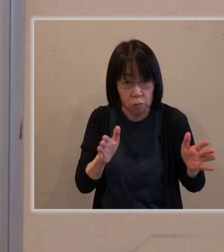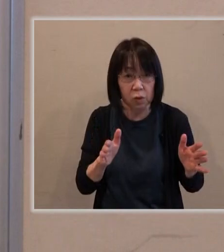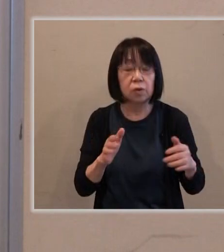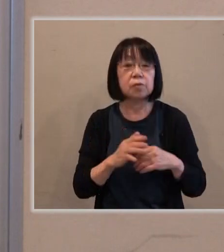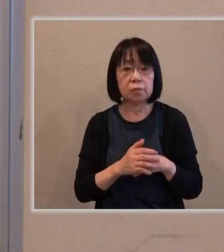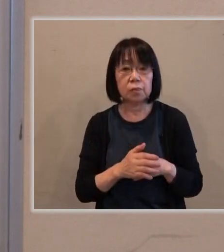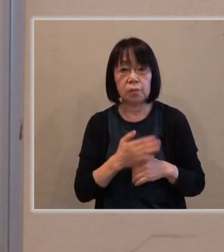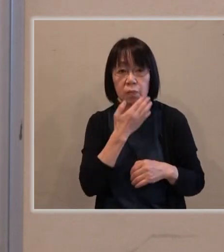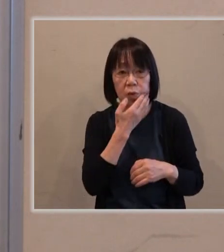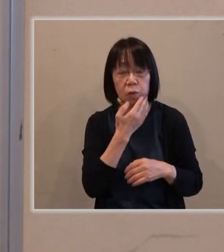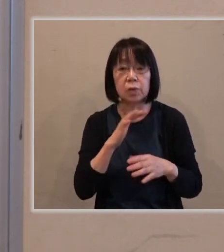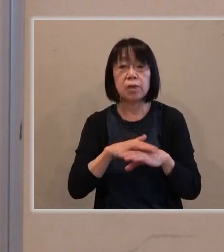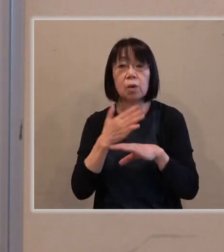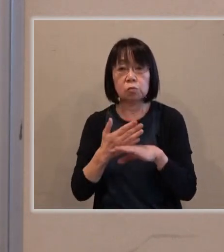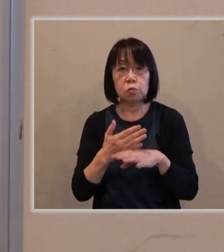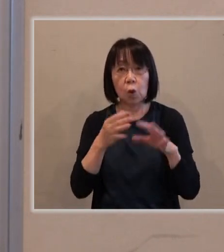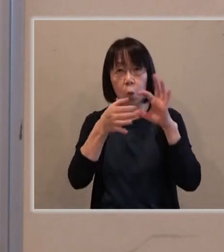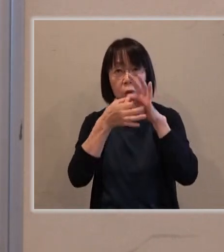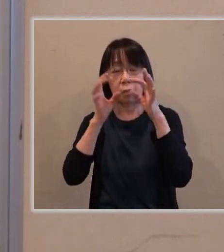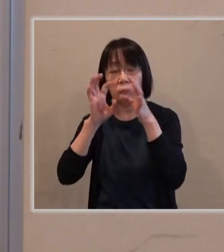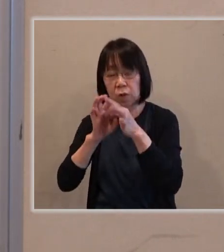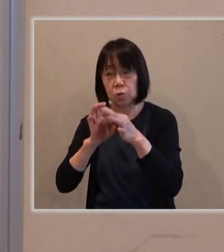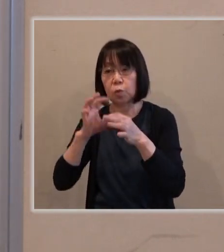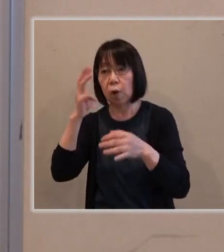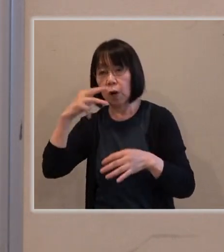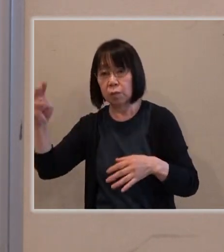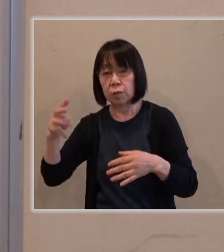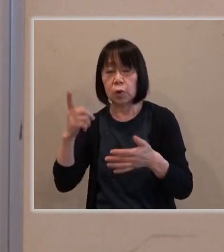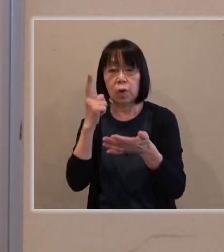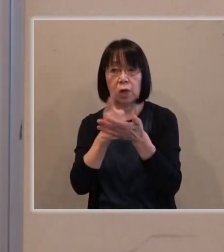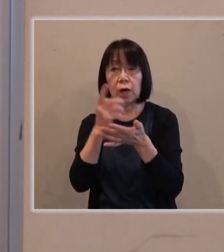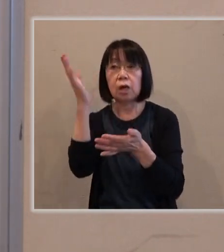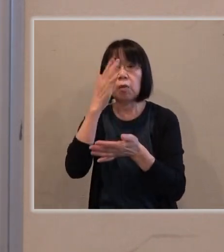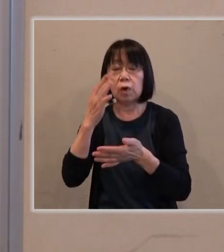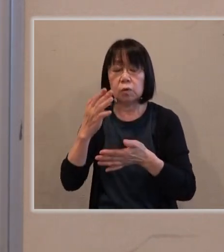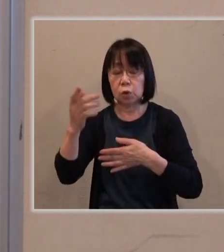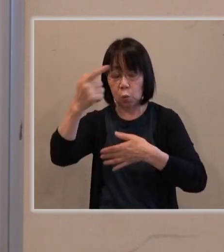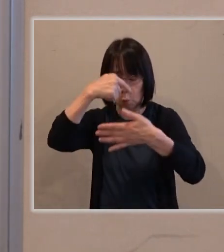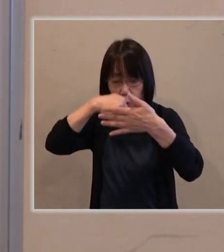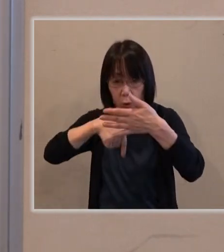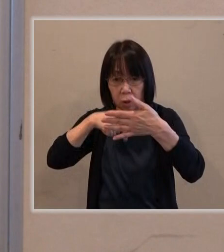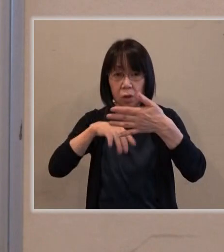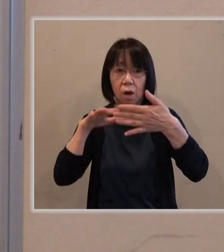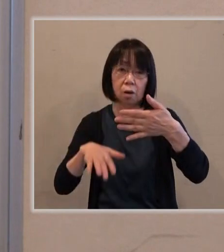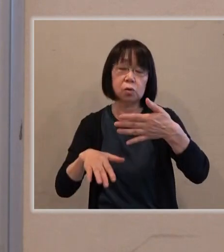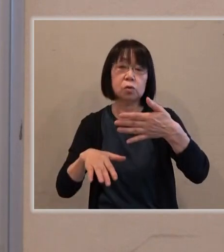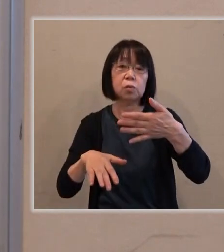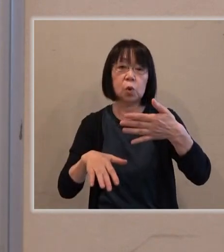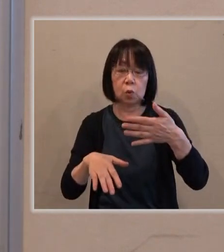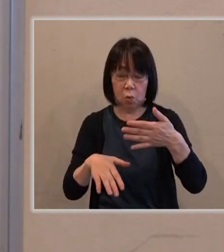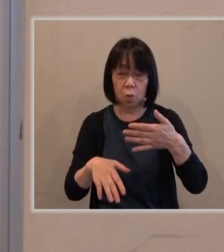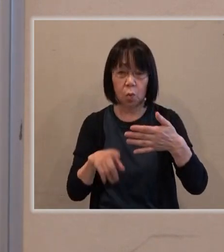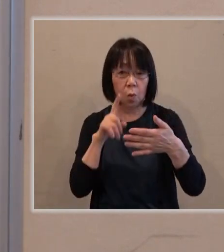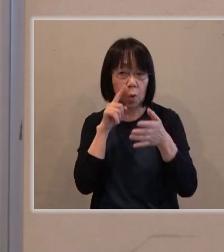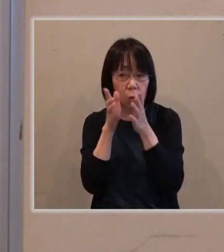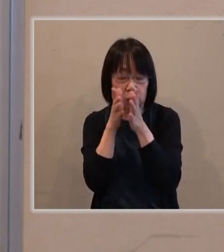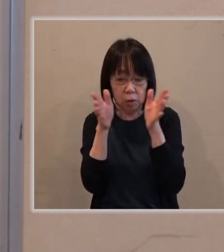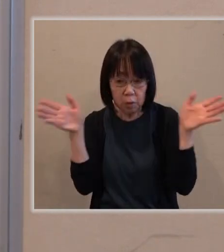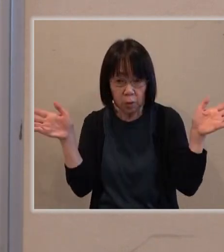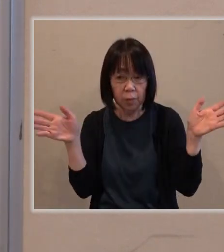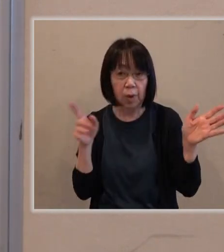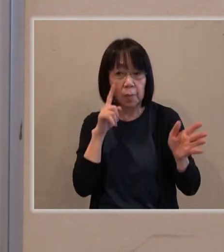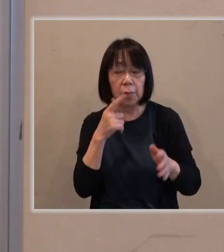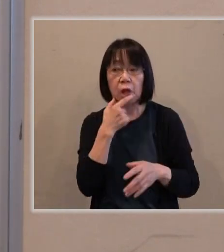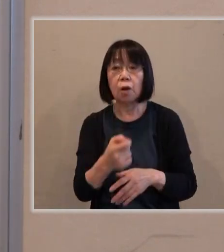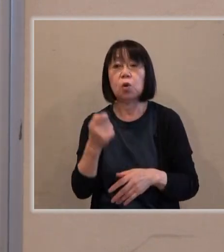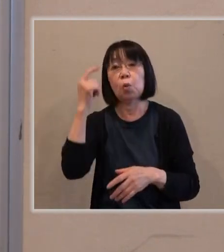ックパラリンピックだけじゃなくて、その裏にあるもの、それもじっくり広い視野で見ていただきたいなって思っています